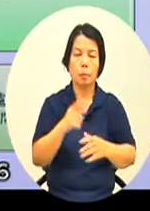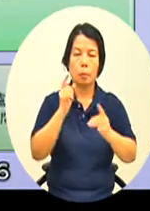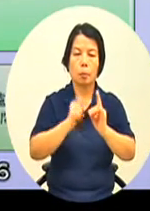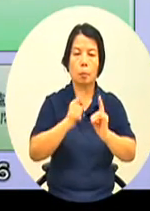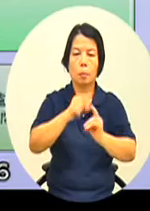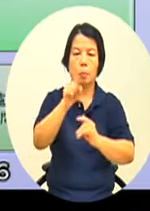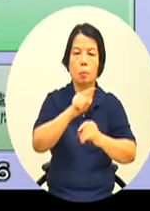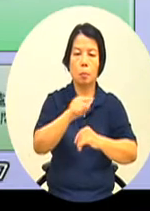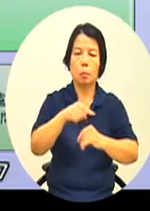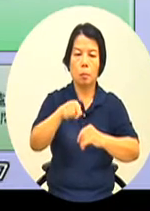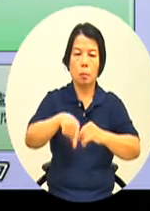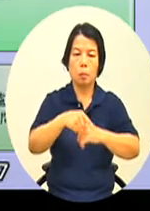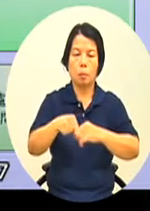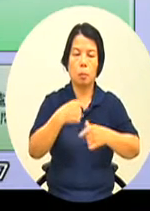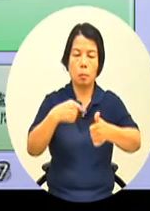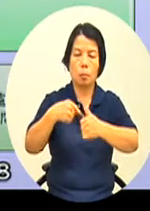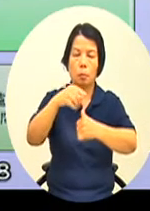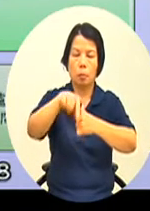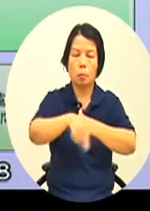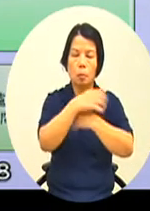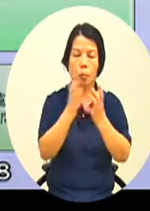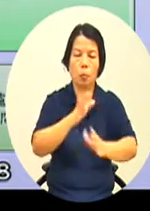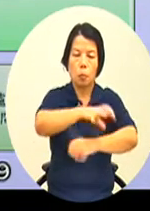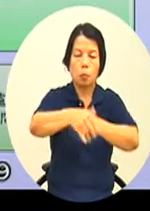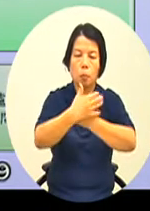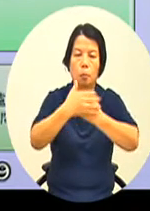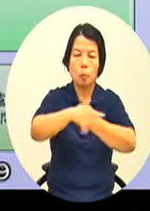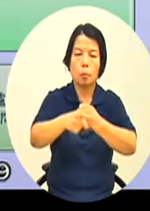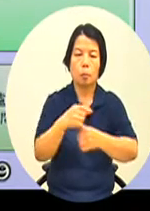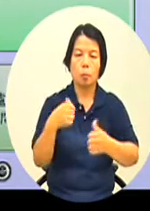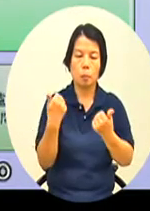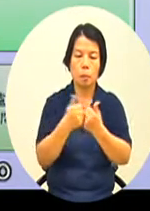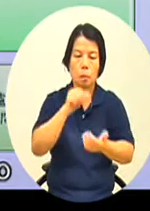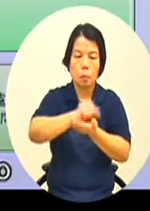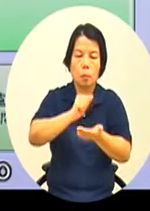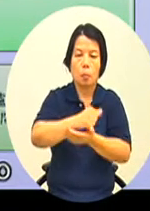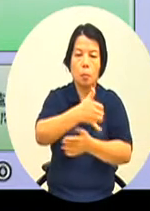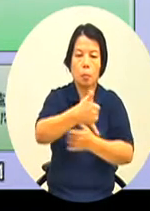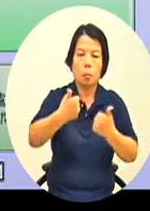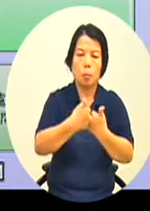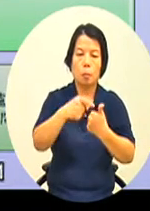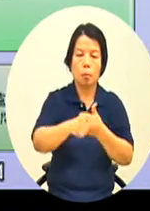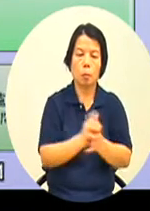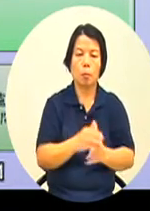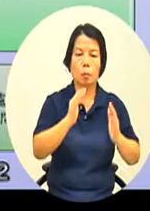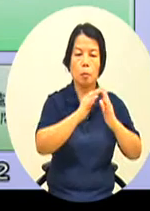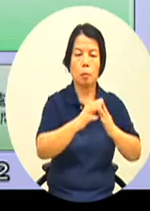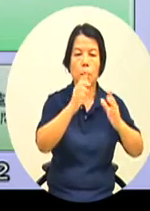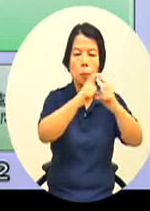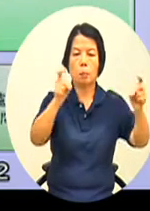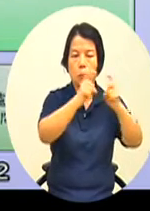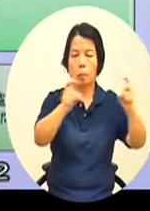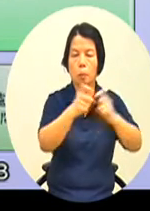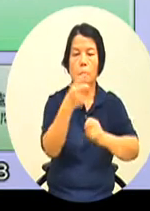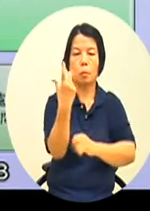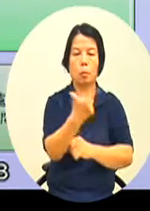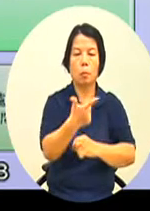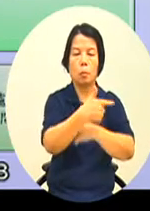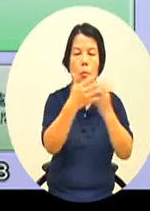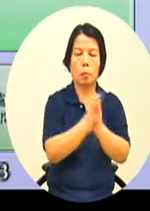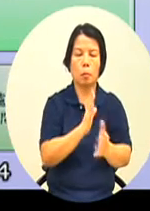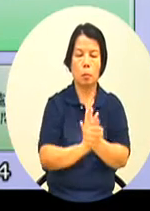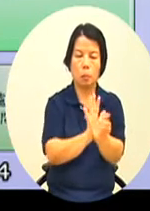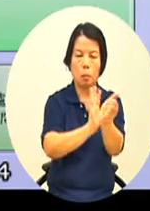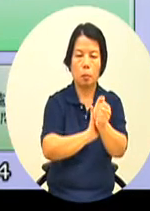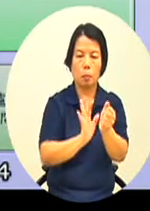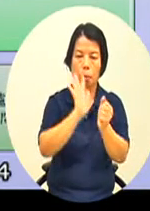环境敬神环保的一个记者会。那目前已经有6家寺庙也共同支持该项的一个活动，